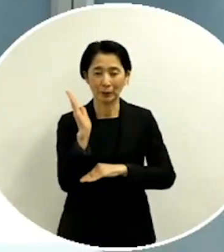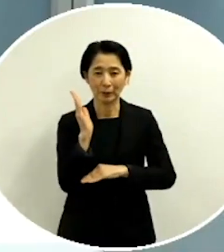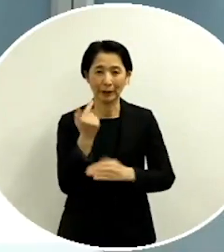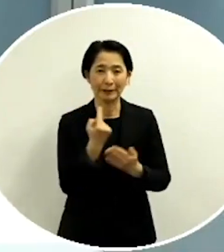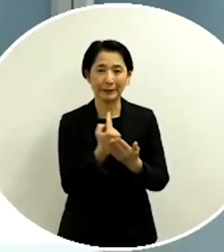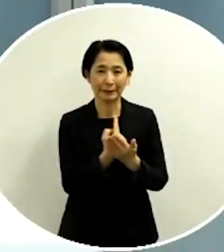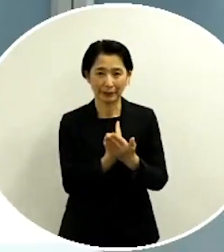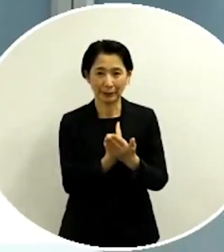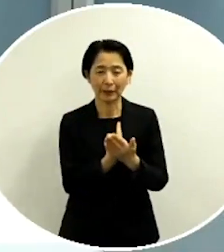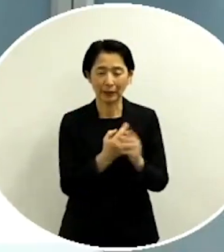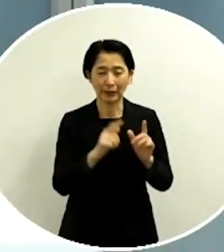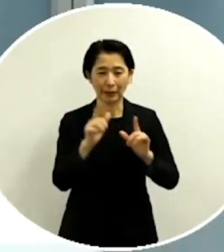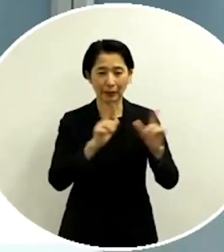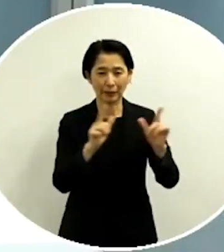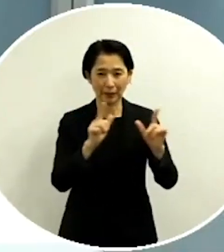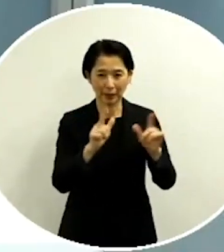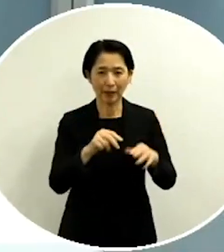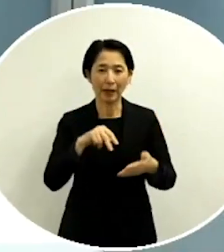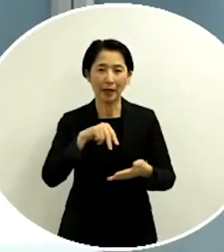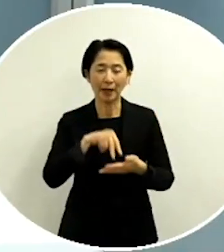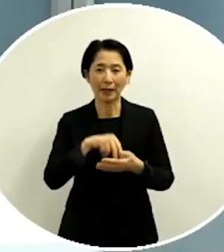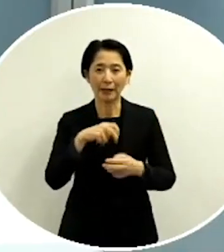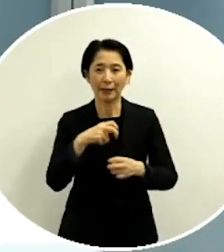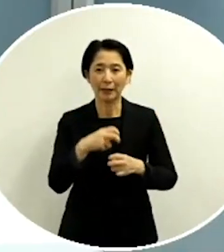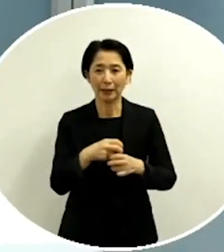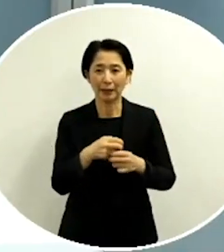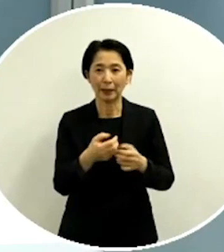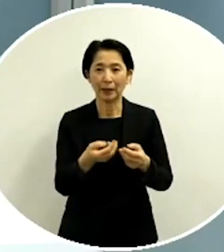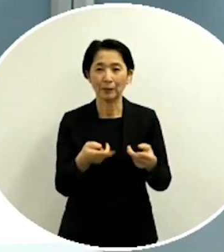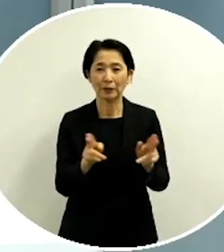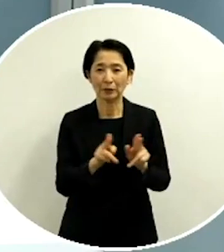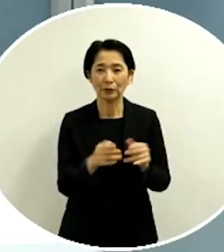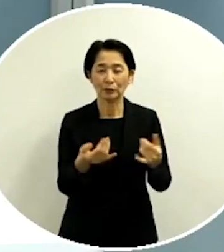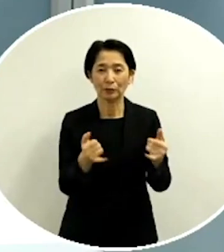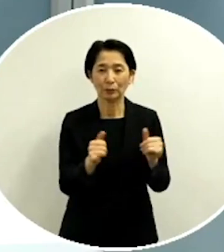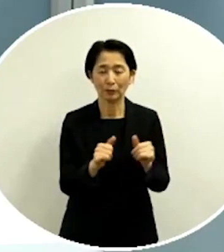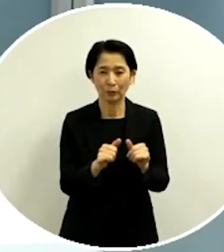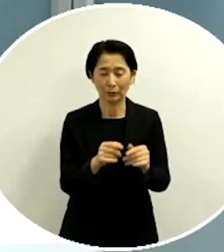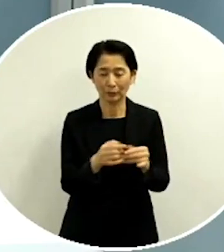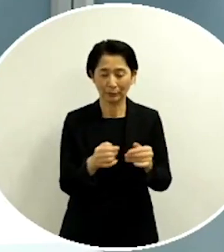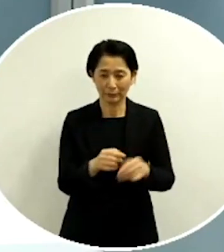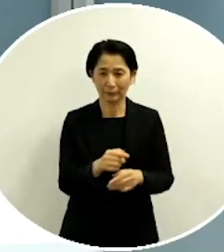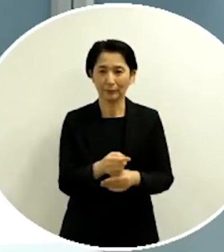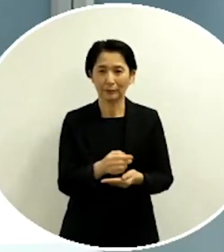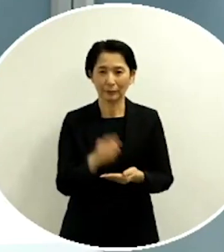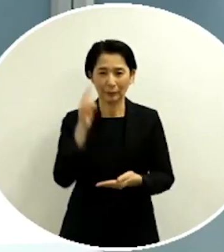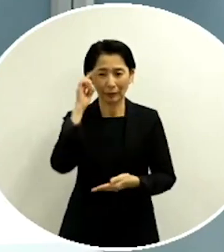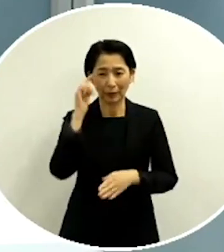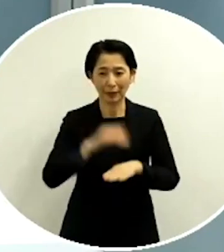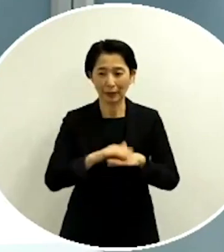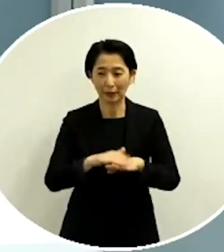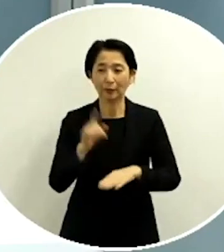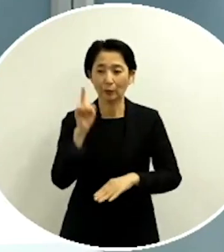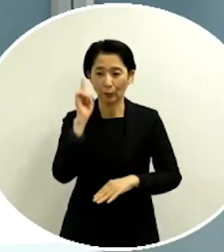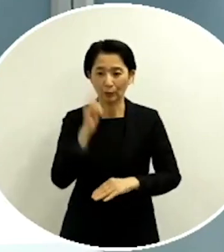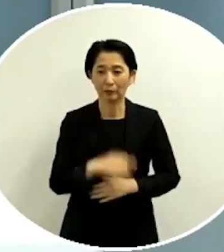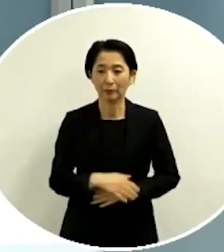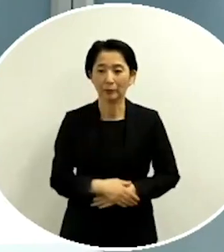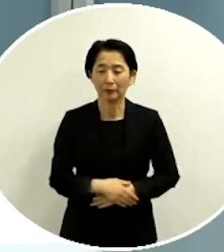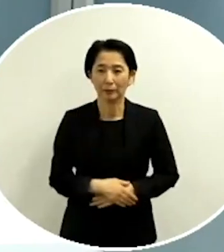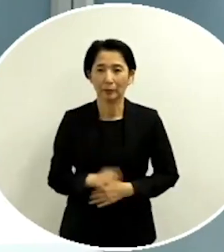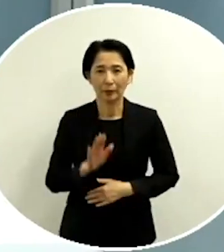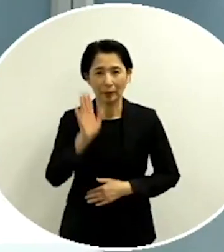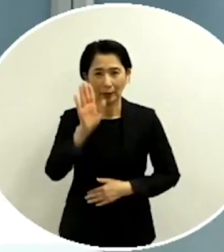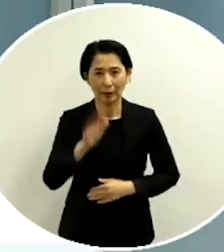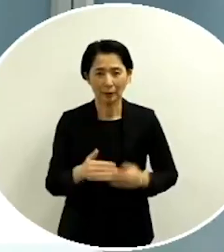パートナーズ制度ですが今後この制度の系チャット発展のためにどのような体勢を作りますかっていうことで